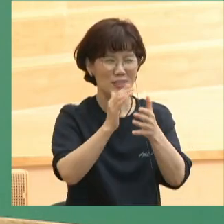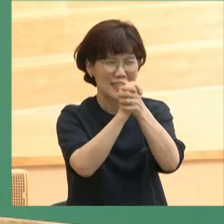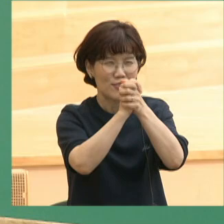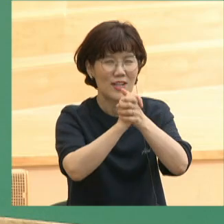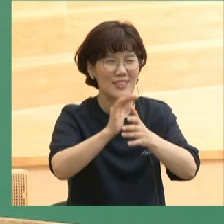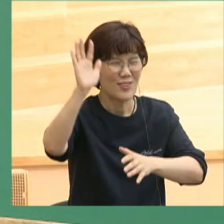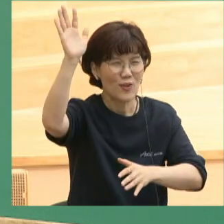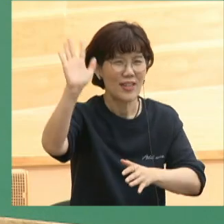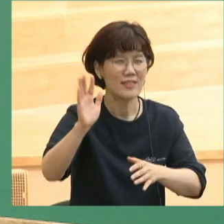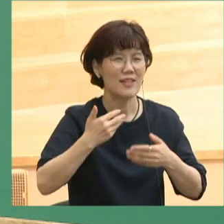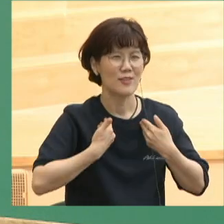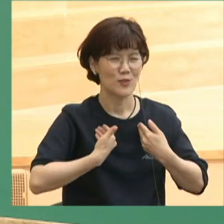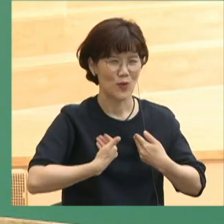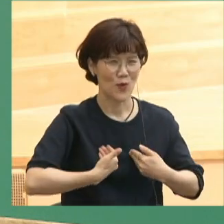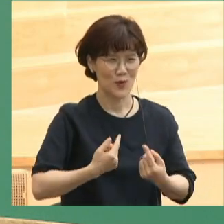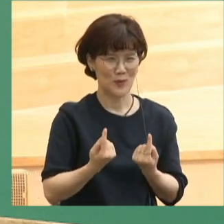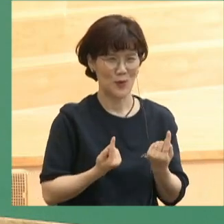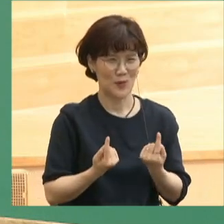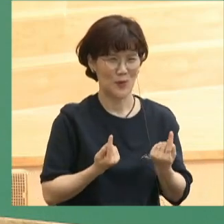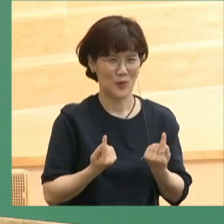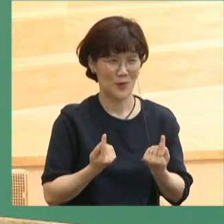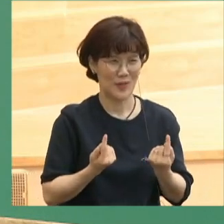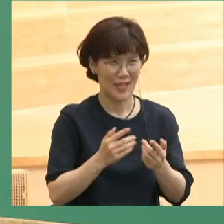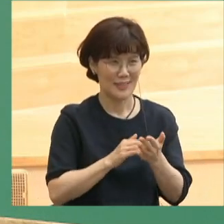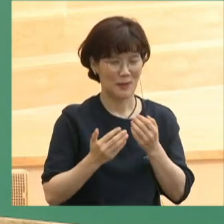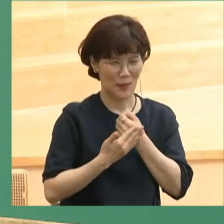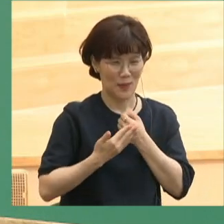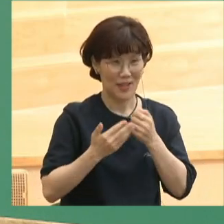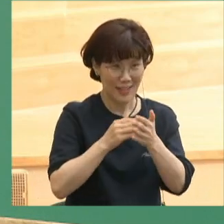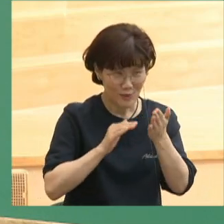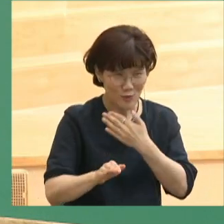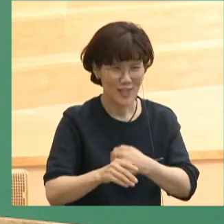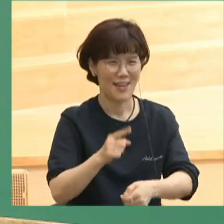사 컨트롤 했다가 다 헌혈하고.